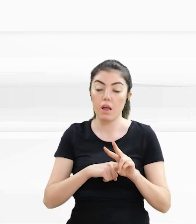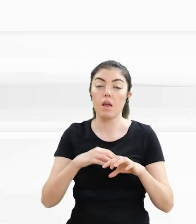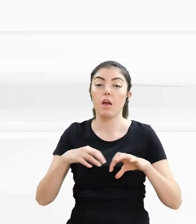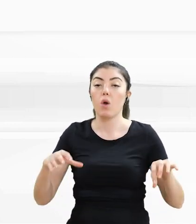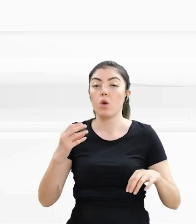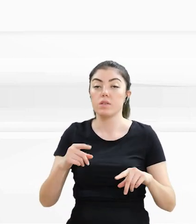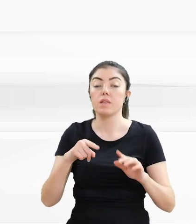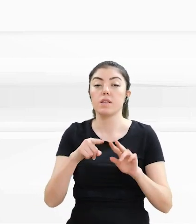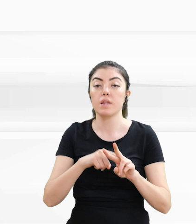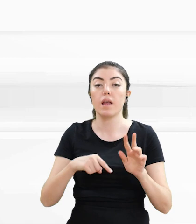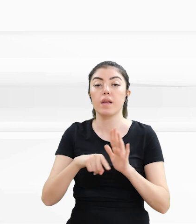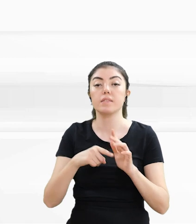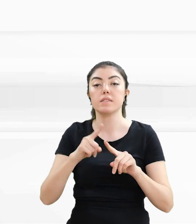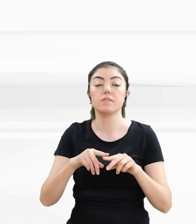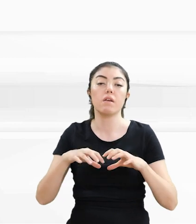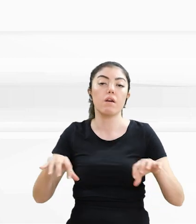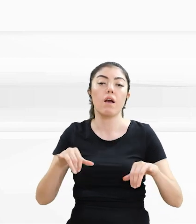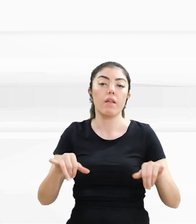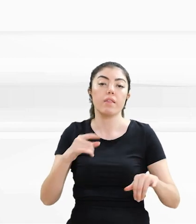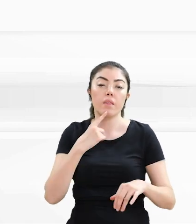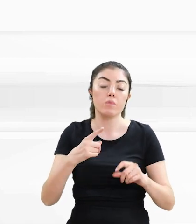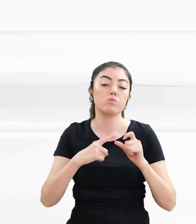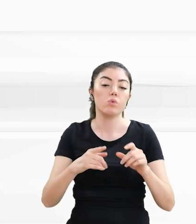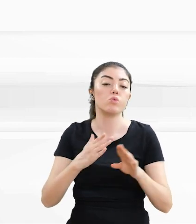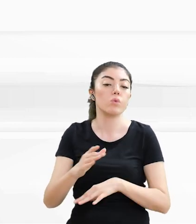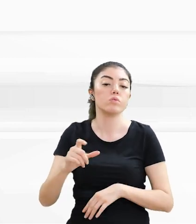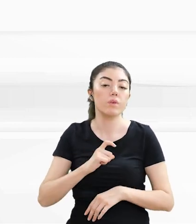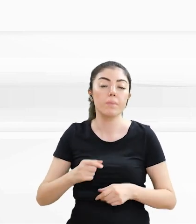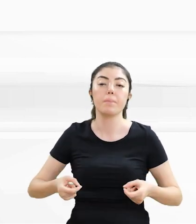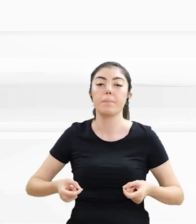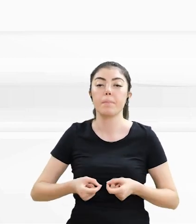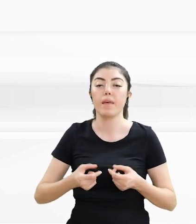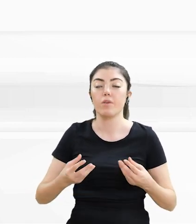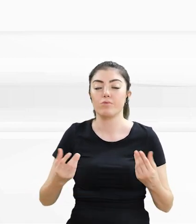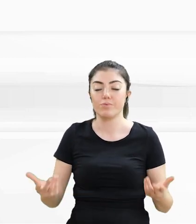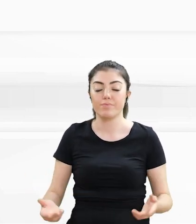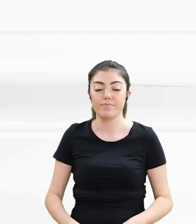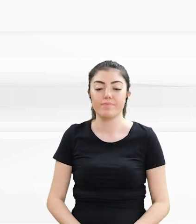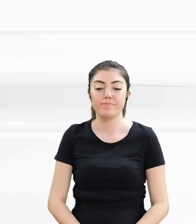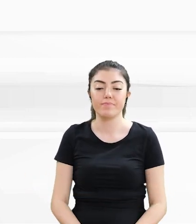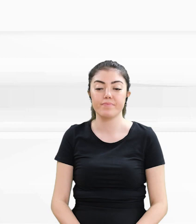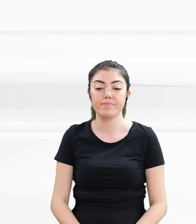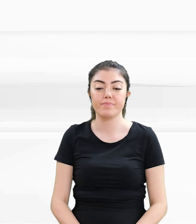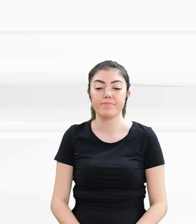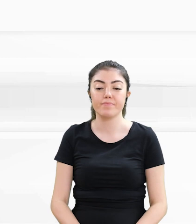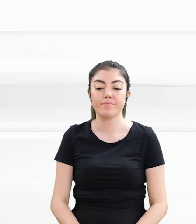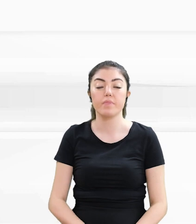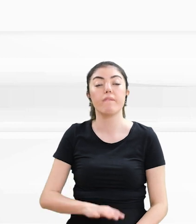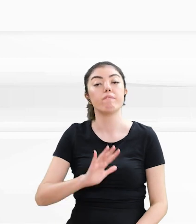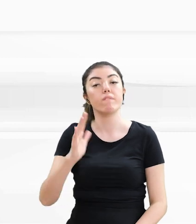çarparsa ye eksikse bir çarpanıdır Öyleyse bu sorunun doğru cevabı B seçeneği olmuş oldu